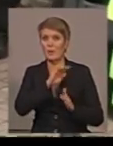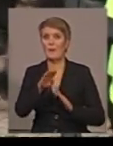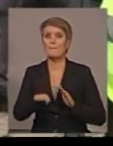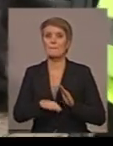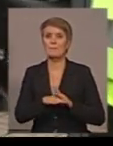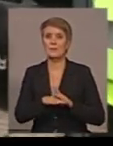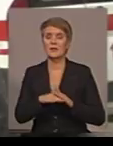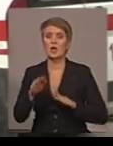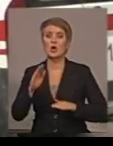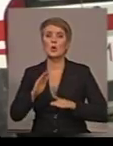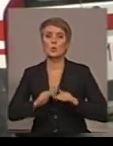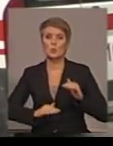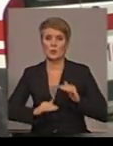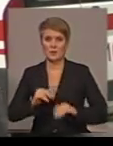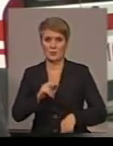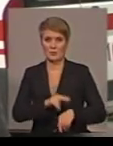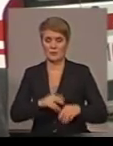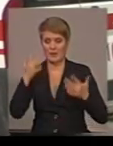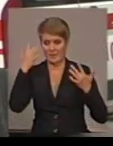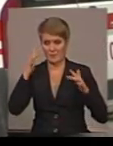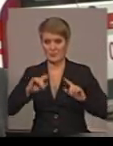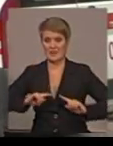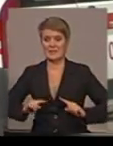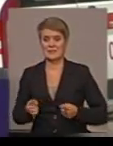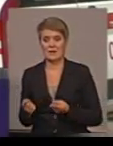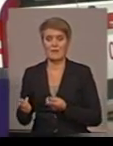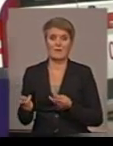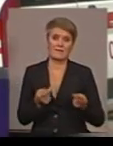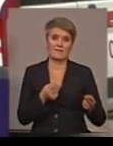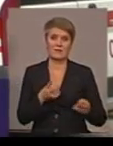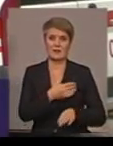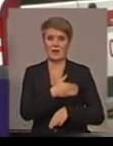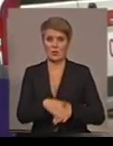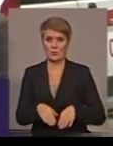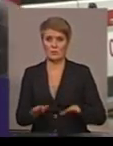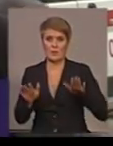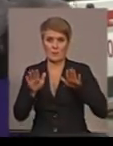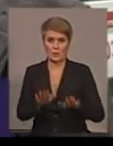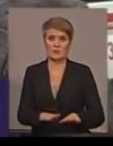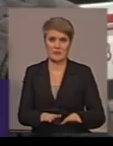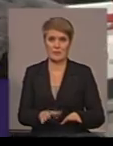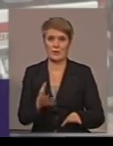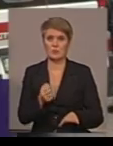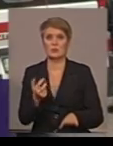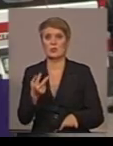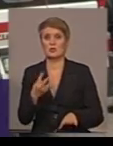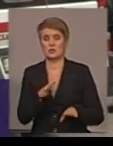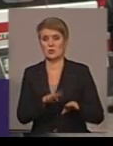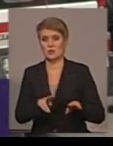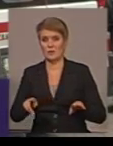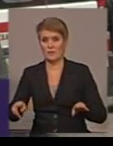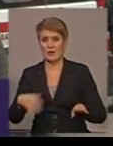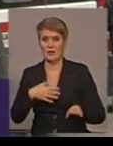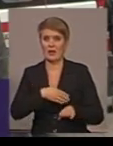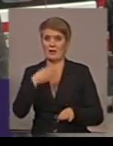правоохоронцям випадково. Заламали, скрутили, витащили на двор. Там нас положили на землю, рядом со мною лежало ще 3-4 чоловіка. Достав своє